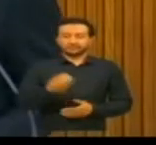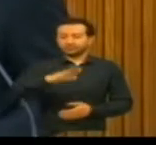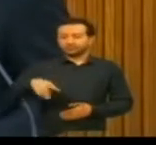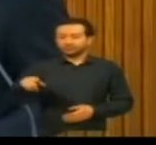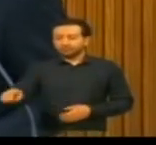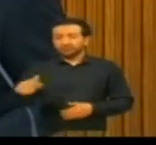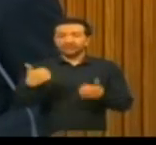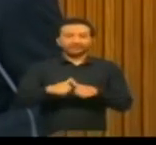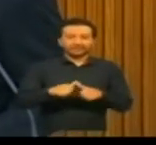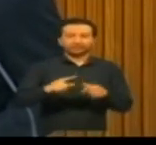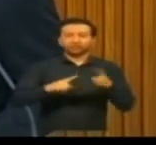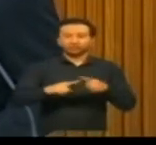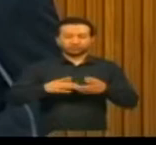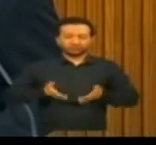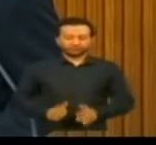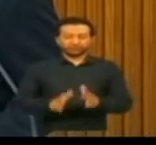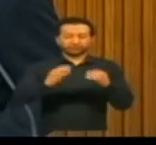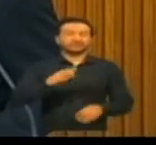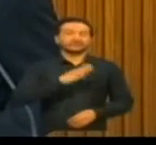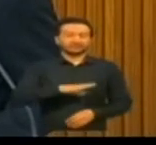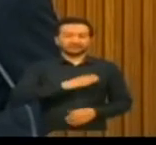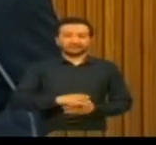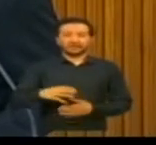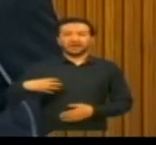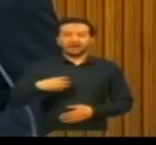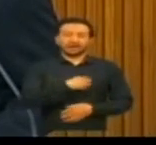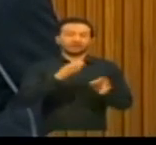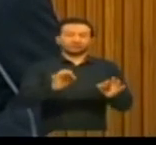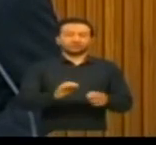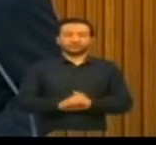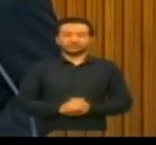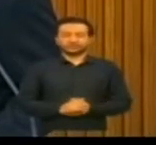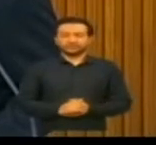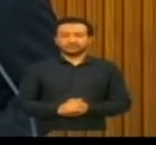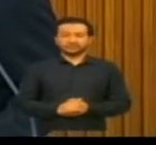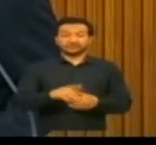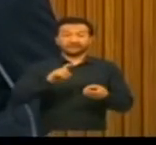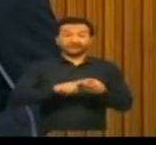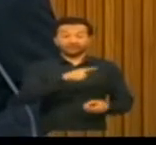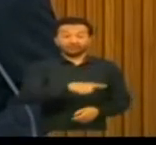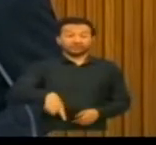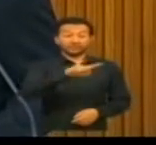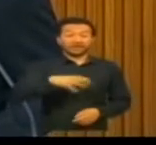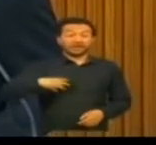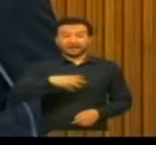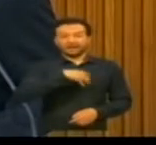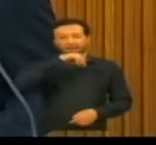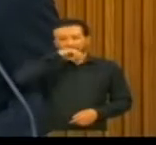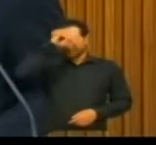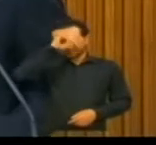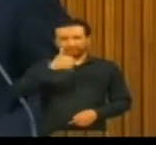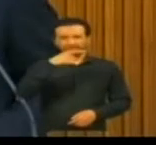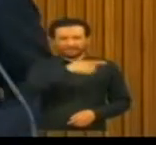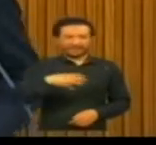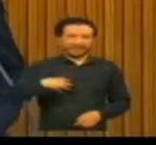Çocuklarını evlendirip torun sahibi olmalarını isterler. Anneler budur. Ve bu anneleri, eli öpülesi anneleri